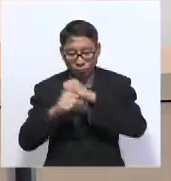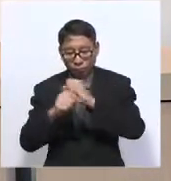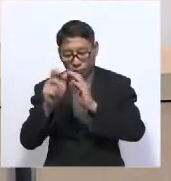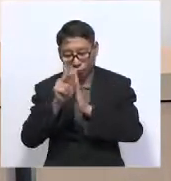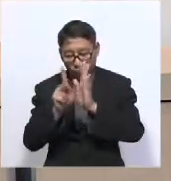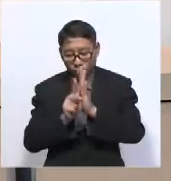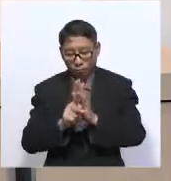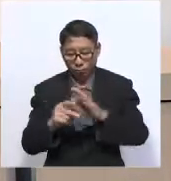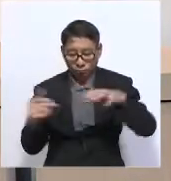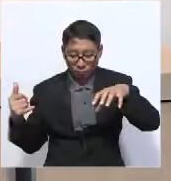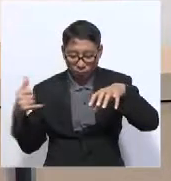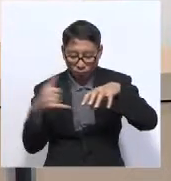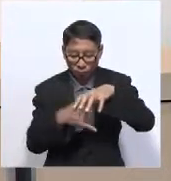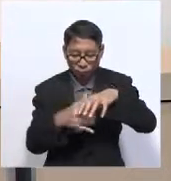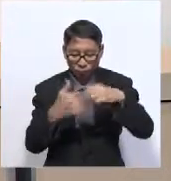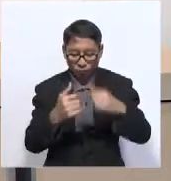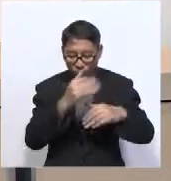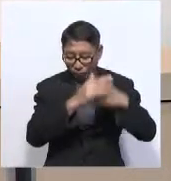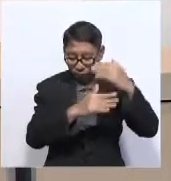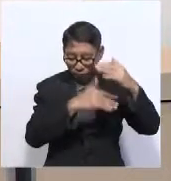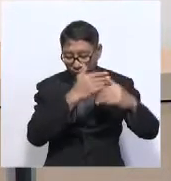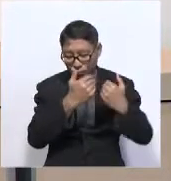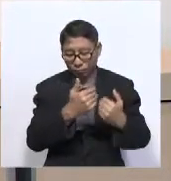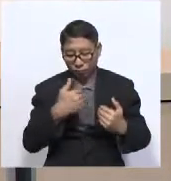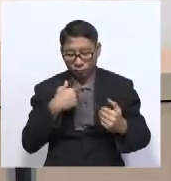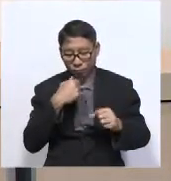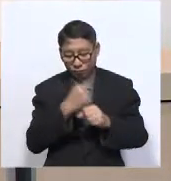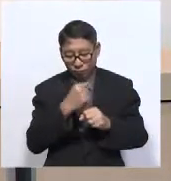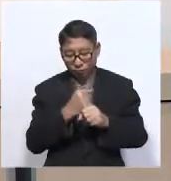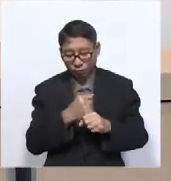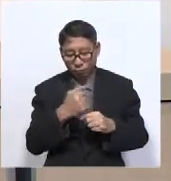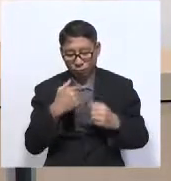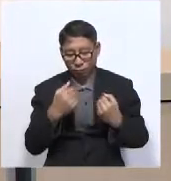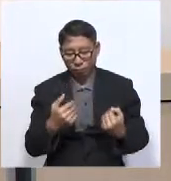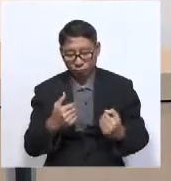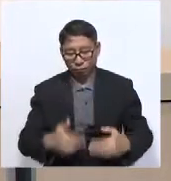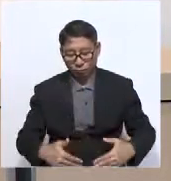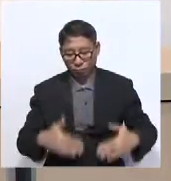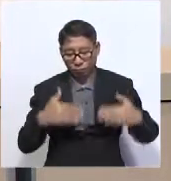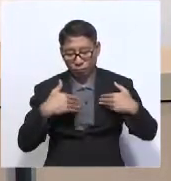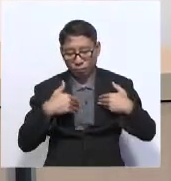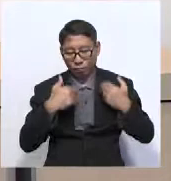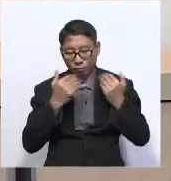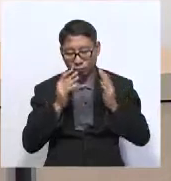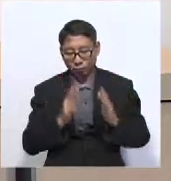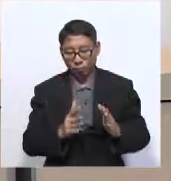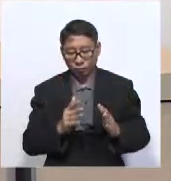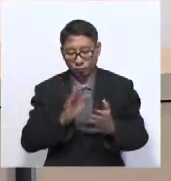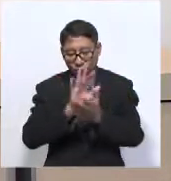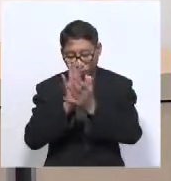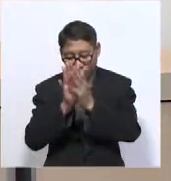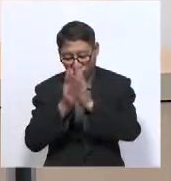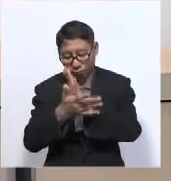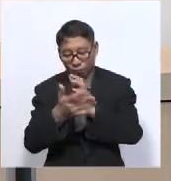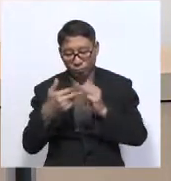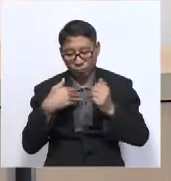ถ้าเขาจะเข้ามาในเรื่องของการพัฒนาคืออย่าทำให้รูปหรือว่าวิถีชีวิตผู้คนที่เป็นอยู่นี่มันเปลี่ยนไป